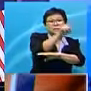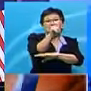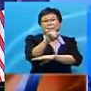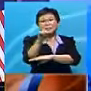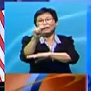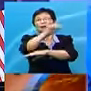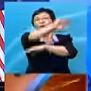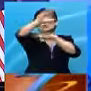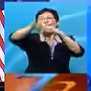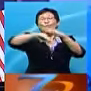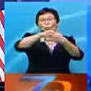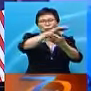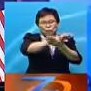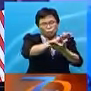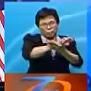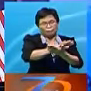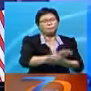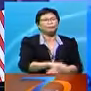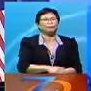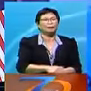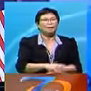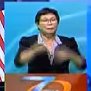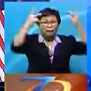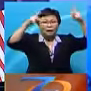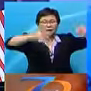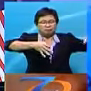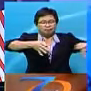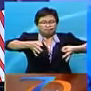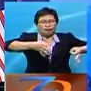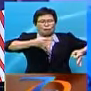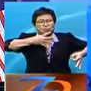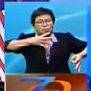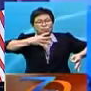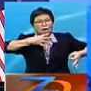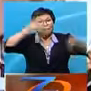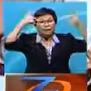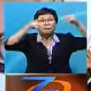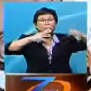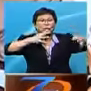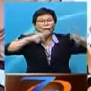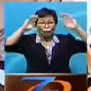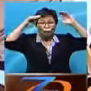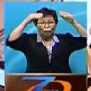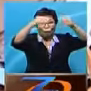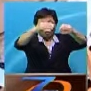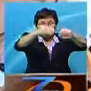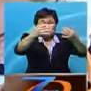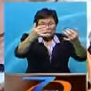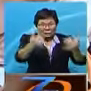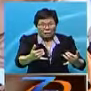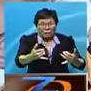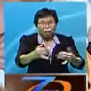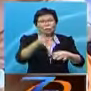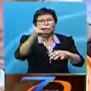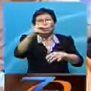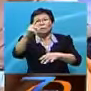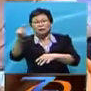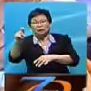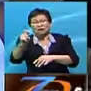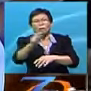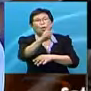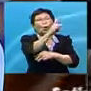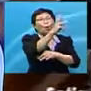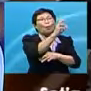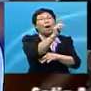kepada semua sekolah di negeri itu. Jelas pengarahnya Syafruddin Ali Hussein, fokus jabatan itu masih di Kuala Terengganu,